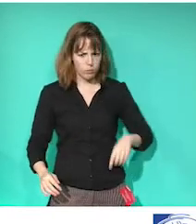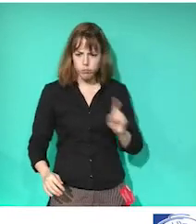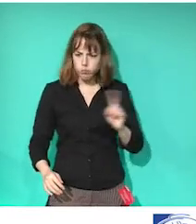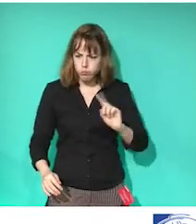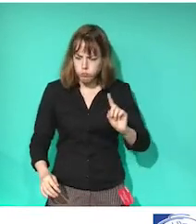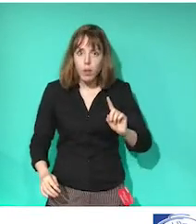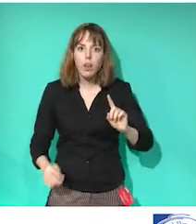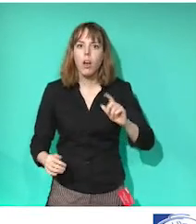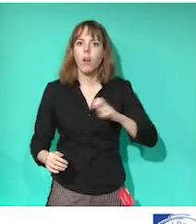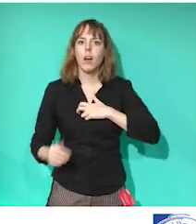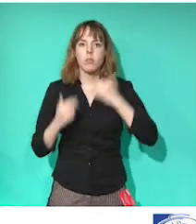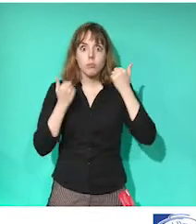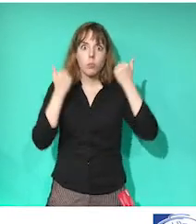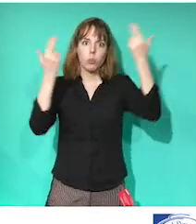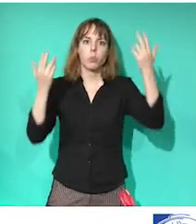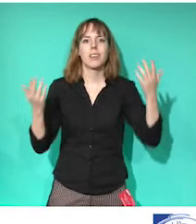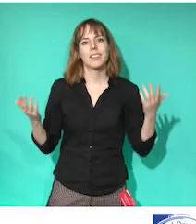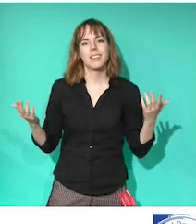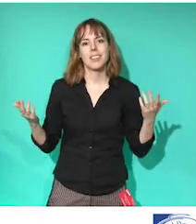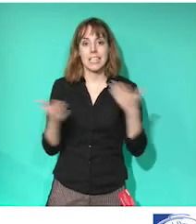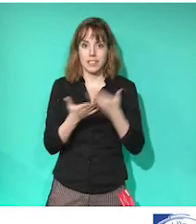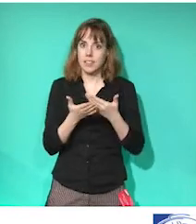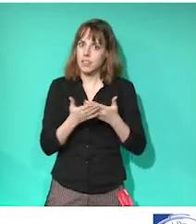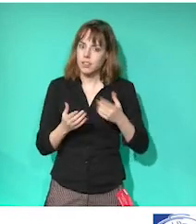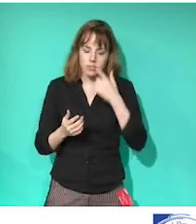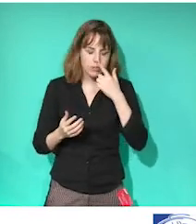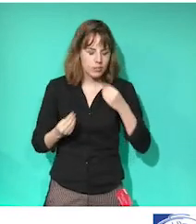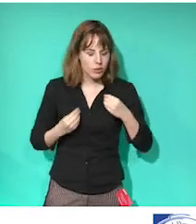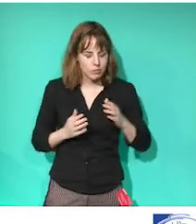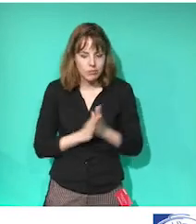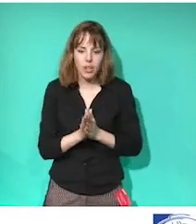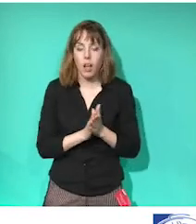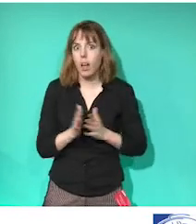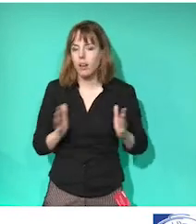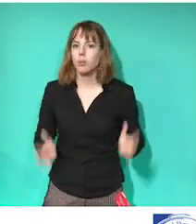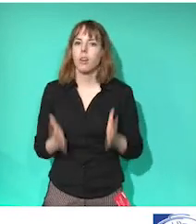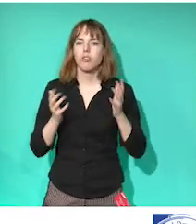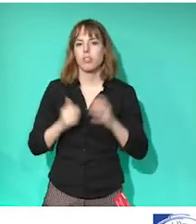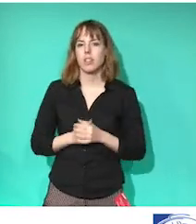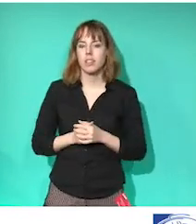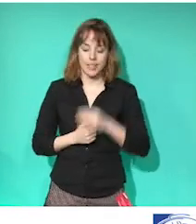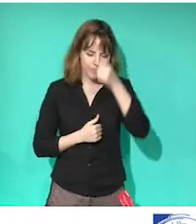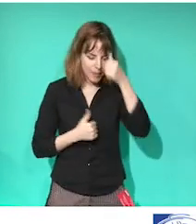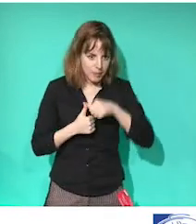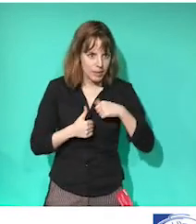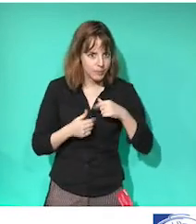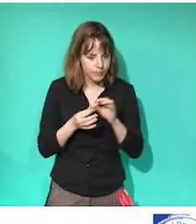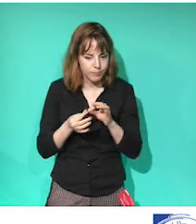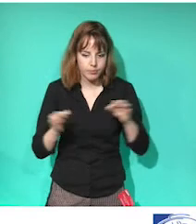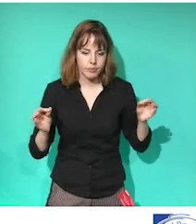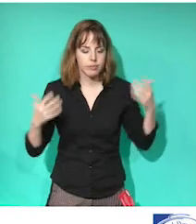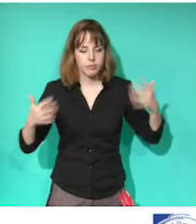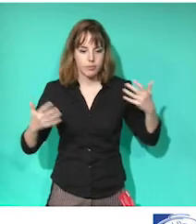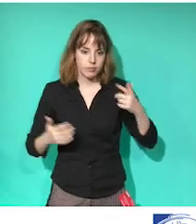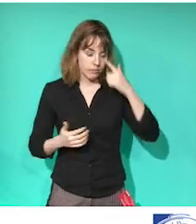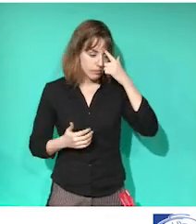chose d'encourageant. Je me souviens d'une anecdote qui m'avait beaucoup touchée. C'est au moment où il y